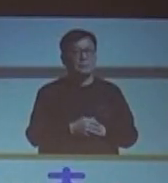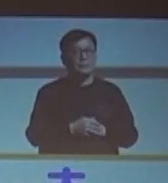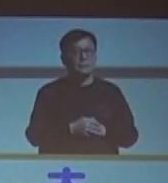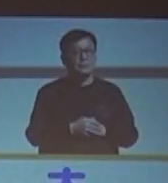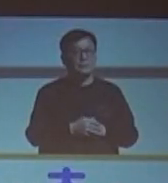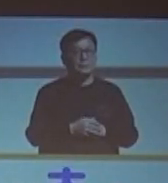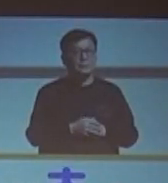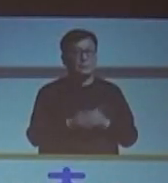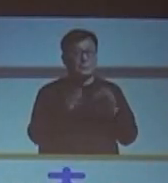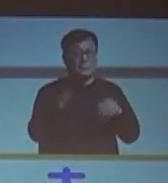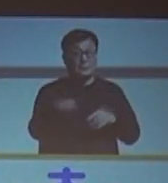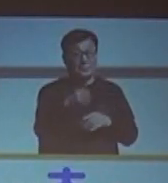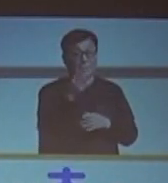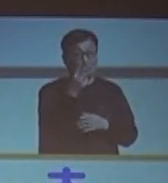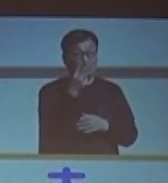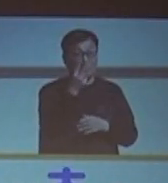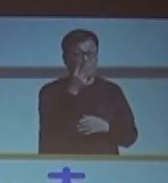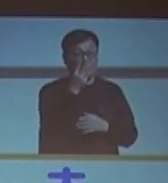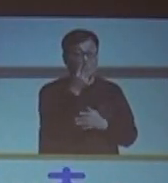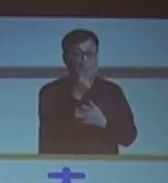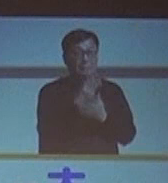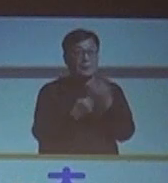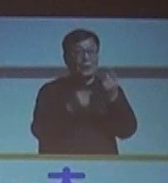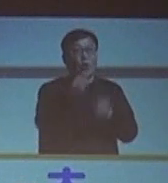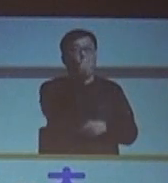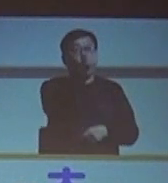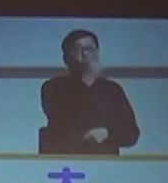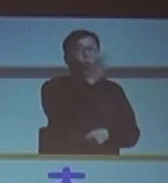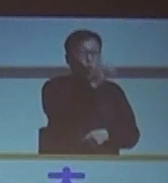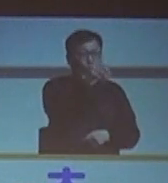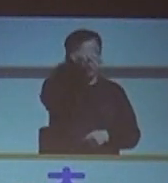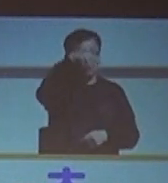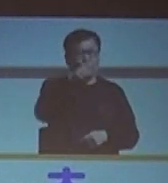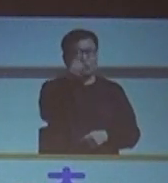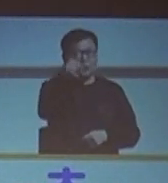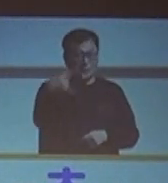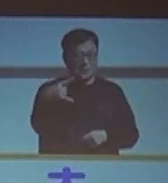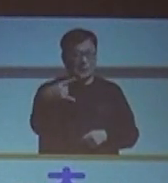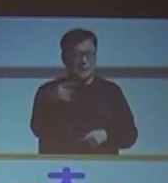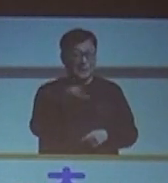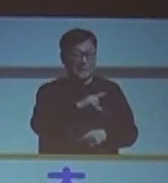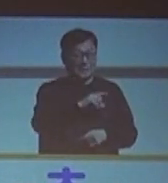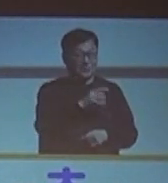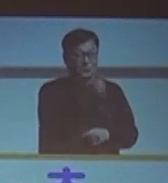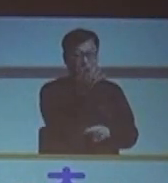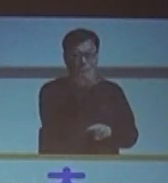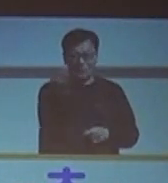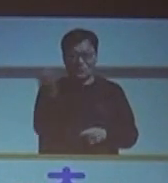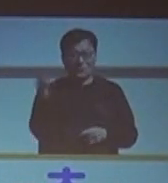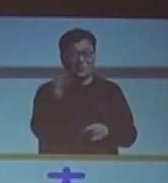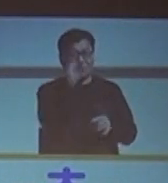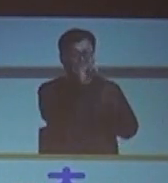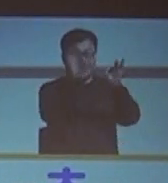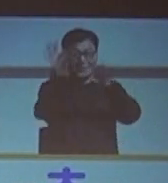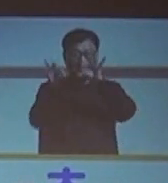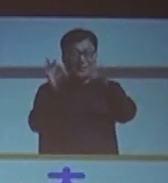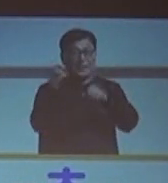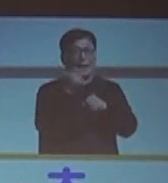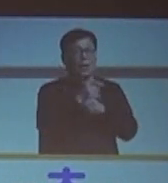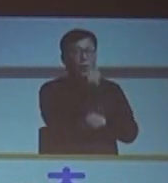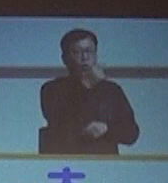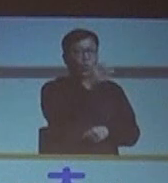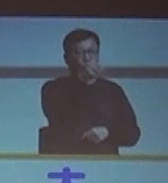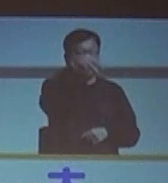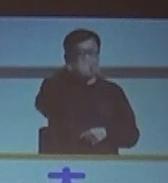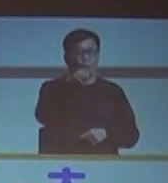네, 저희 셋이 합쳐서 그래서 홍추희라고 합니다. 네, 홍추희. 예. 네, 실제로 애청자분들도 지금